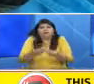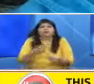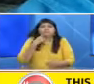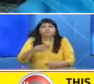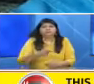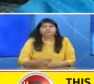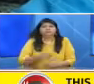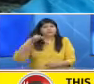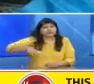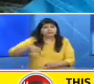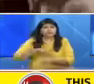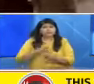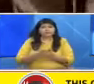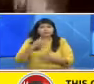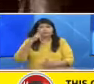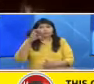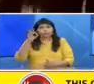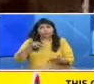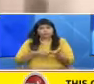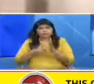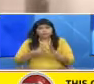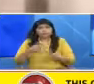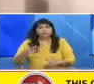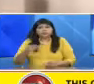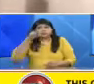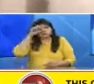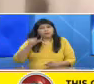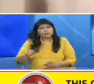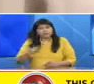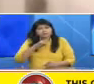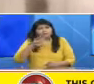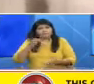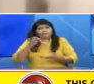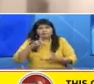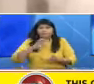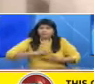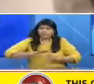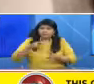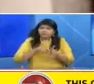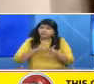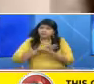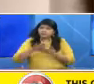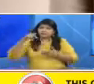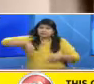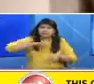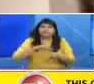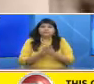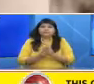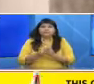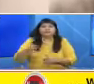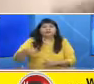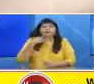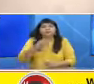पाएंगे। इस बार 2 अक्टूबर को जब बापू की 150वीं जयंती मनाएंगे तो इस अवसर पर हम